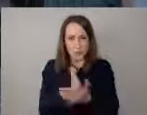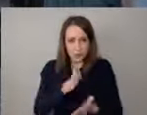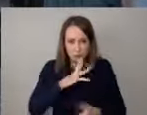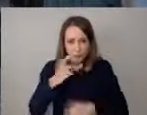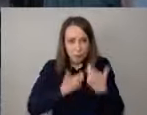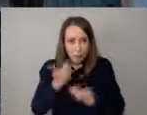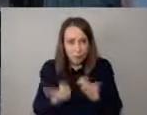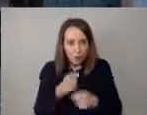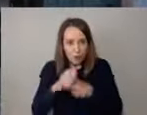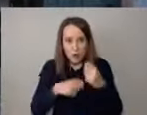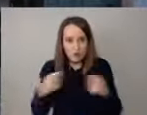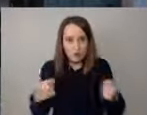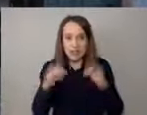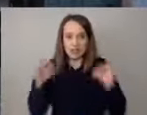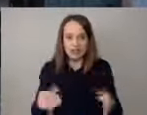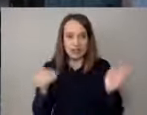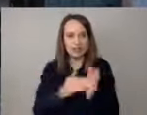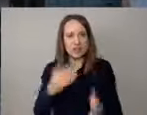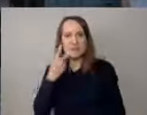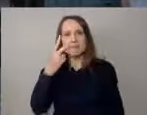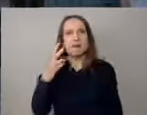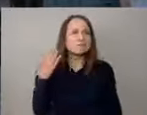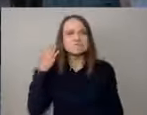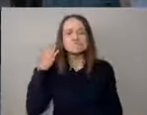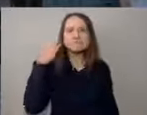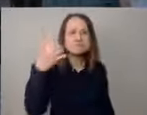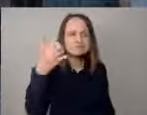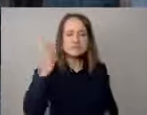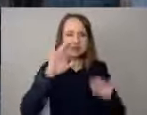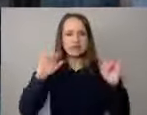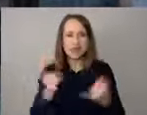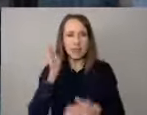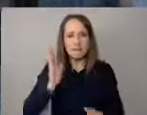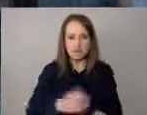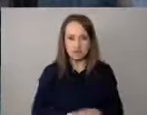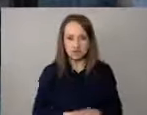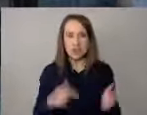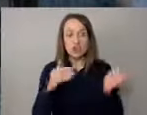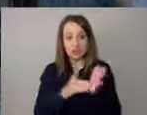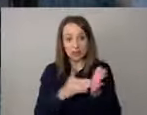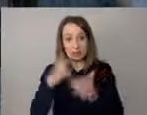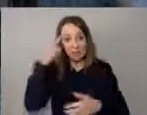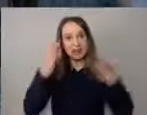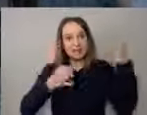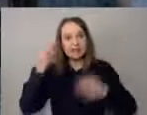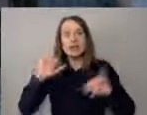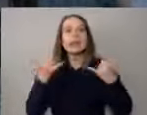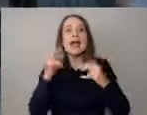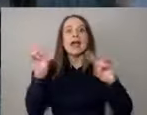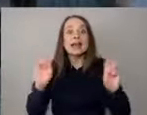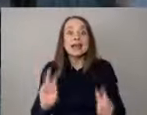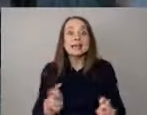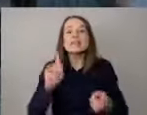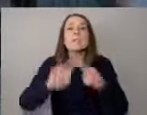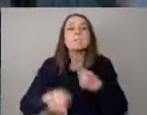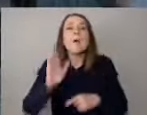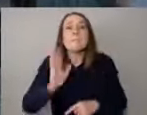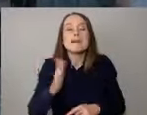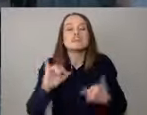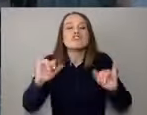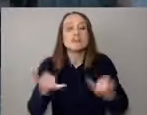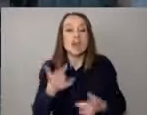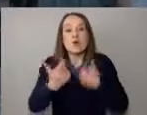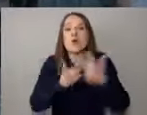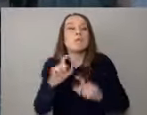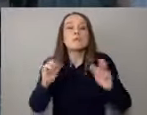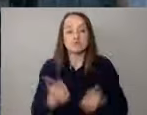wszystkim trzeba patrzeć do przodu i zastanowić się nad tym, jak wychodzić z kryzysu. W dniach, w których